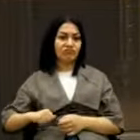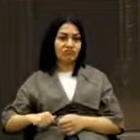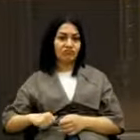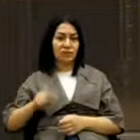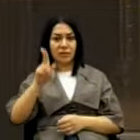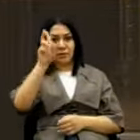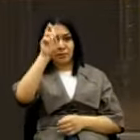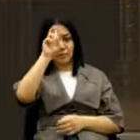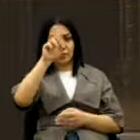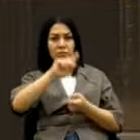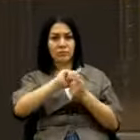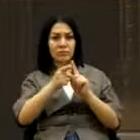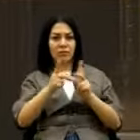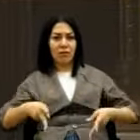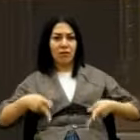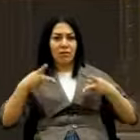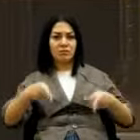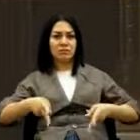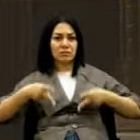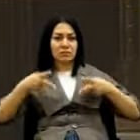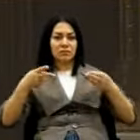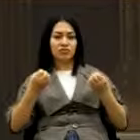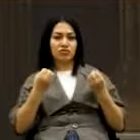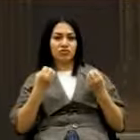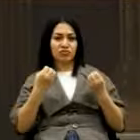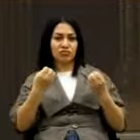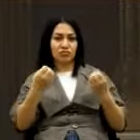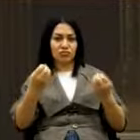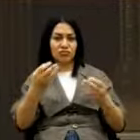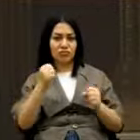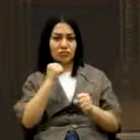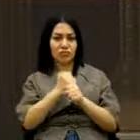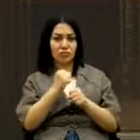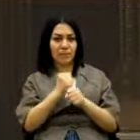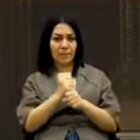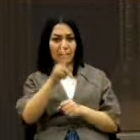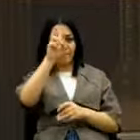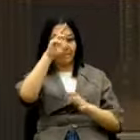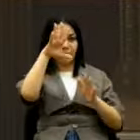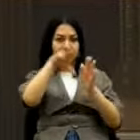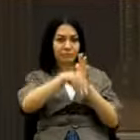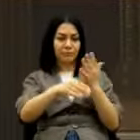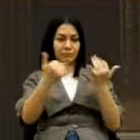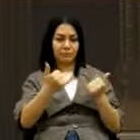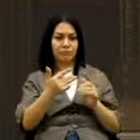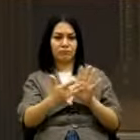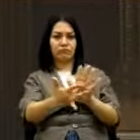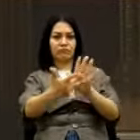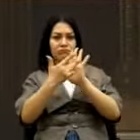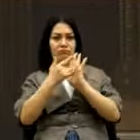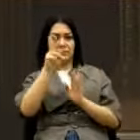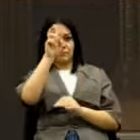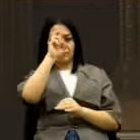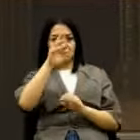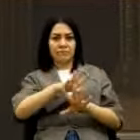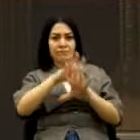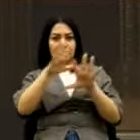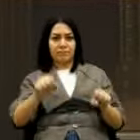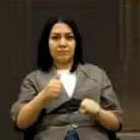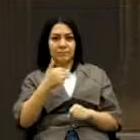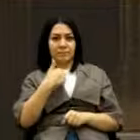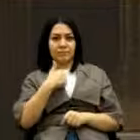վերածել է սերիական հանցագործությունների գործիքի, իսկ հիմա էլ նաև մեր պետությունն էլ է ուզում զավթել